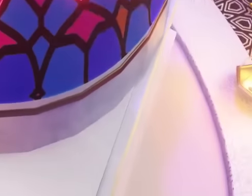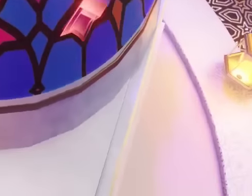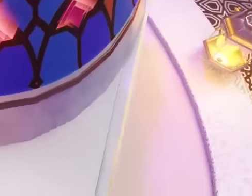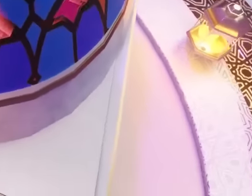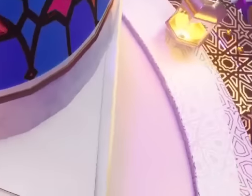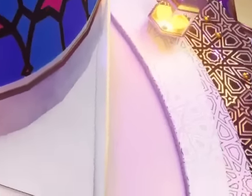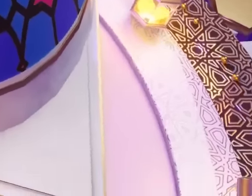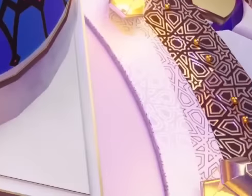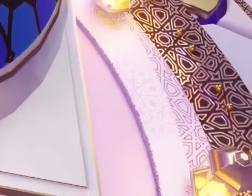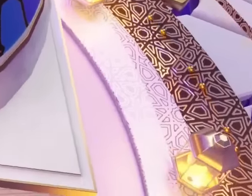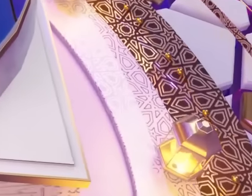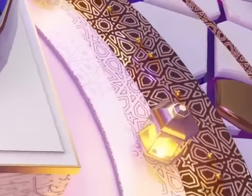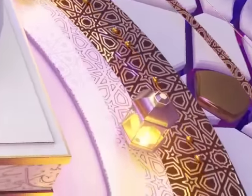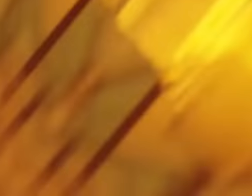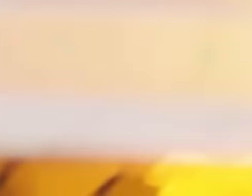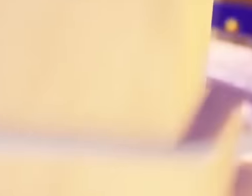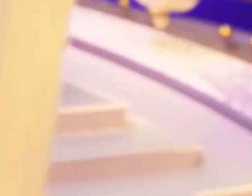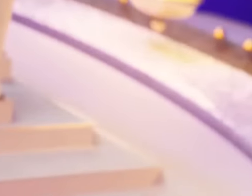ya